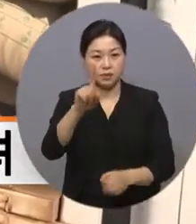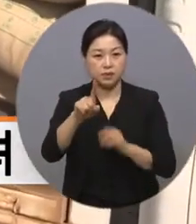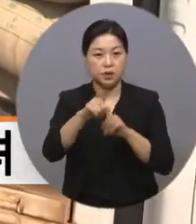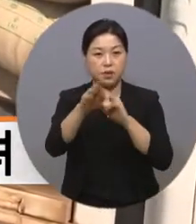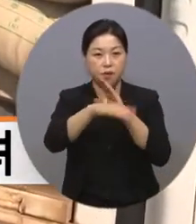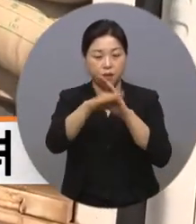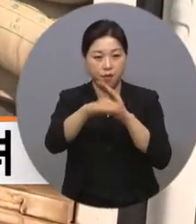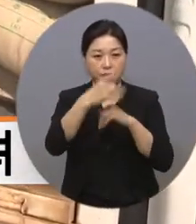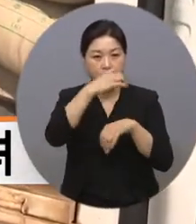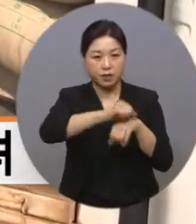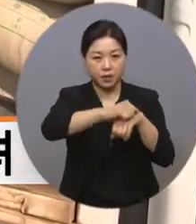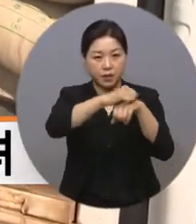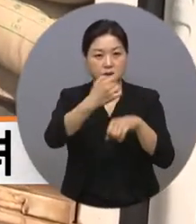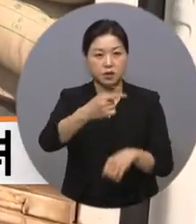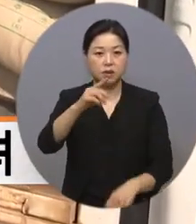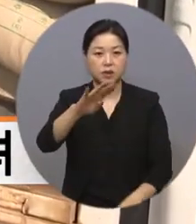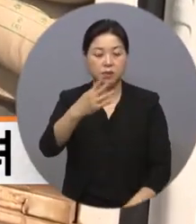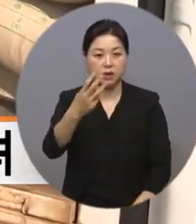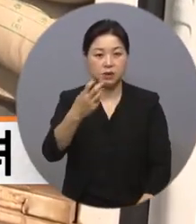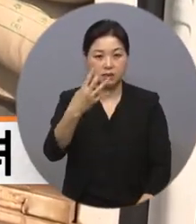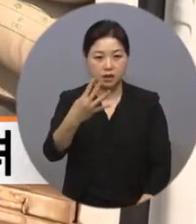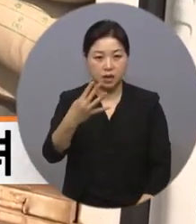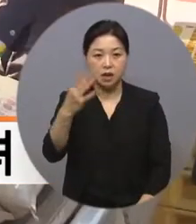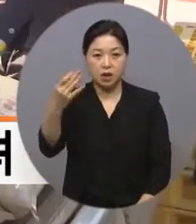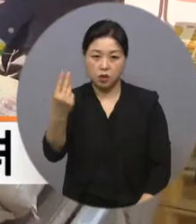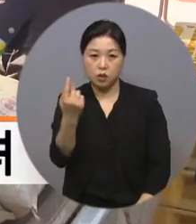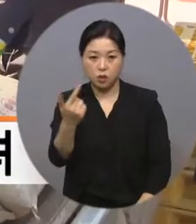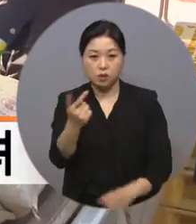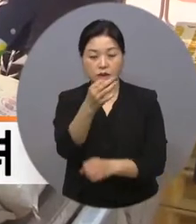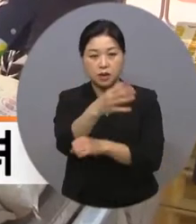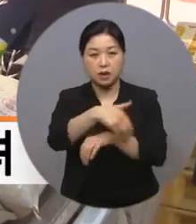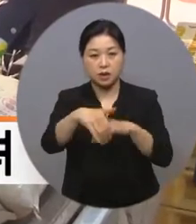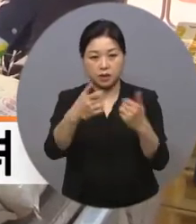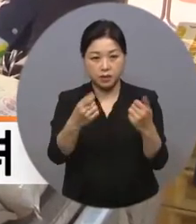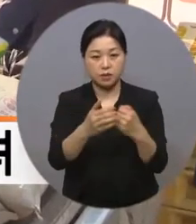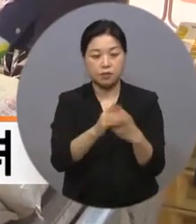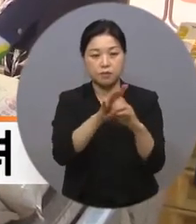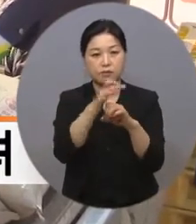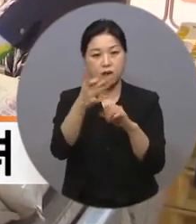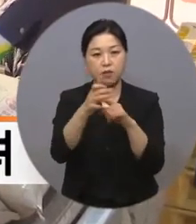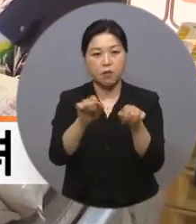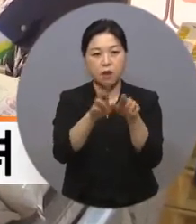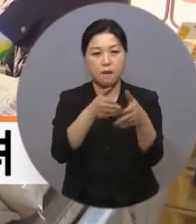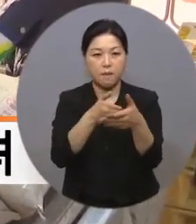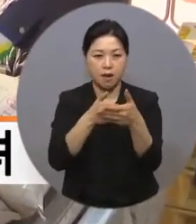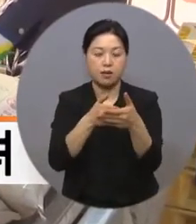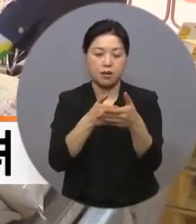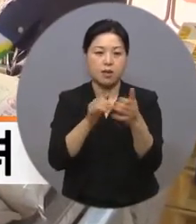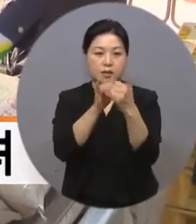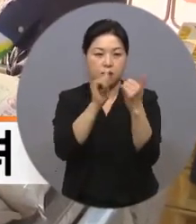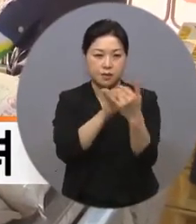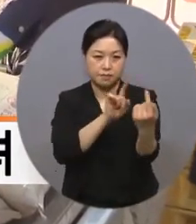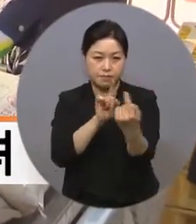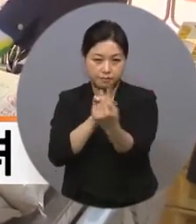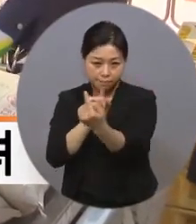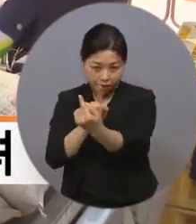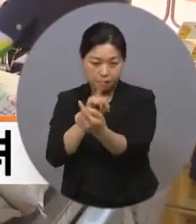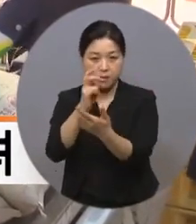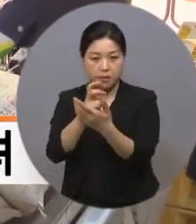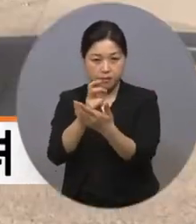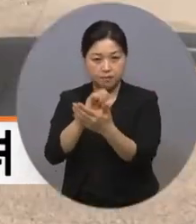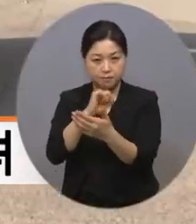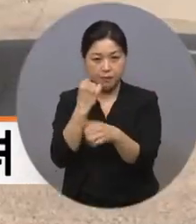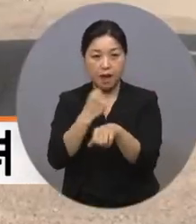공공비축미곡 1,434톤을 매입할 계획이며 코로나19 확산 방지를 위해 사회적 거리 두기 지침을